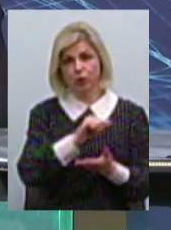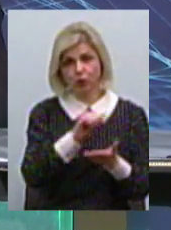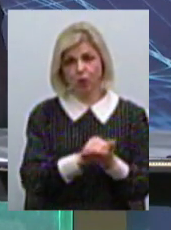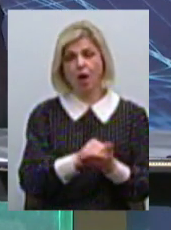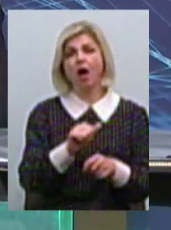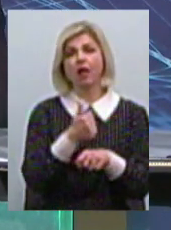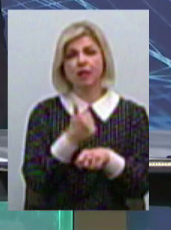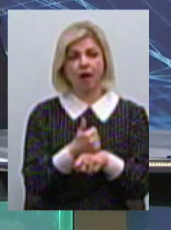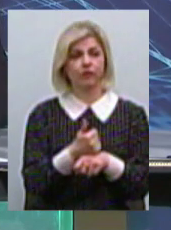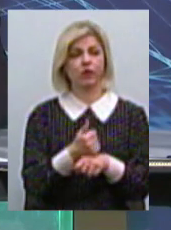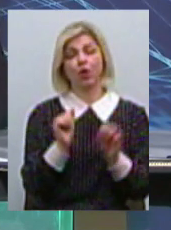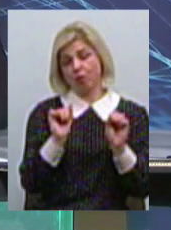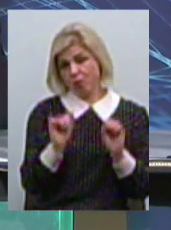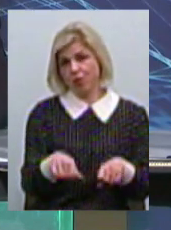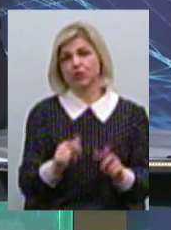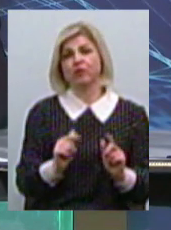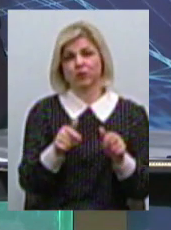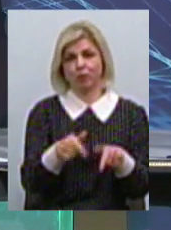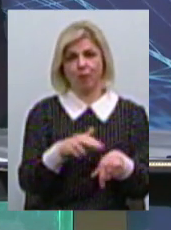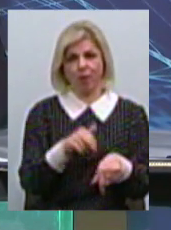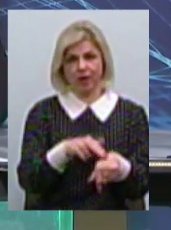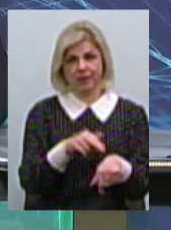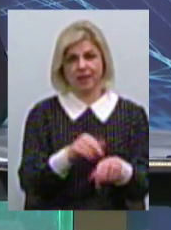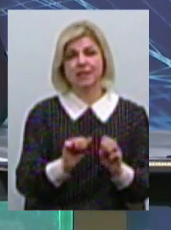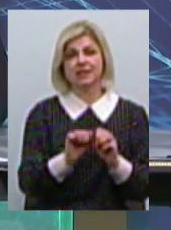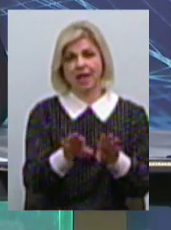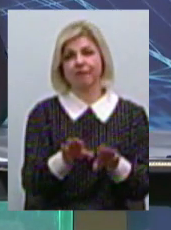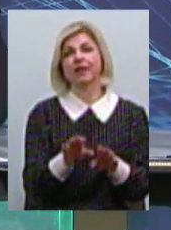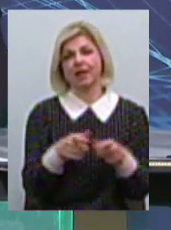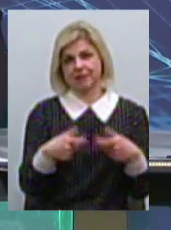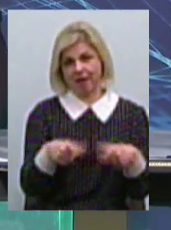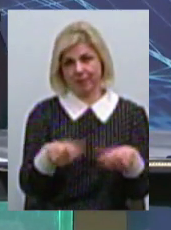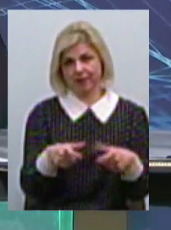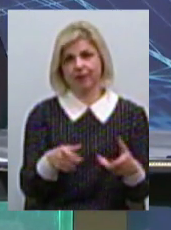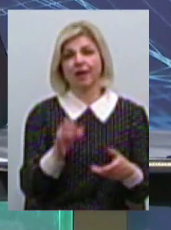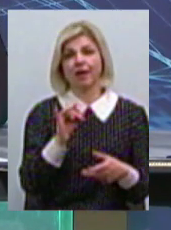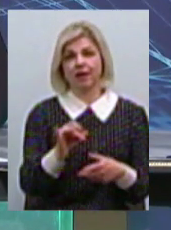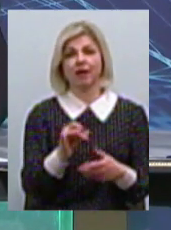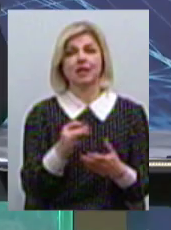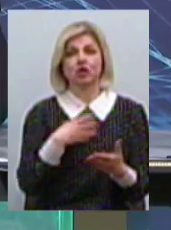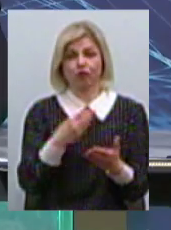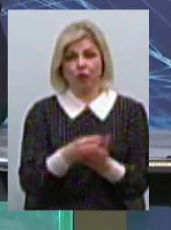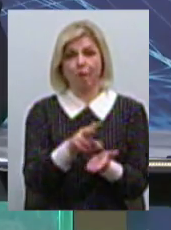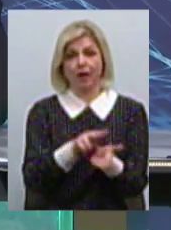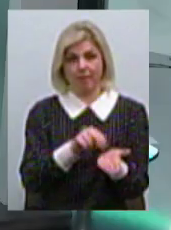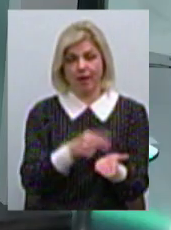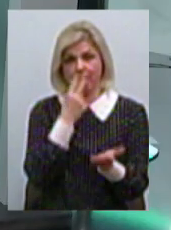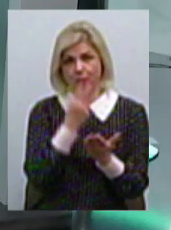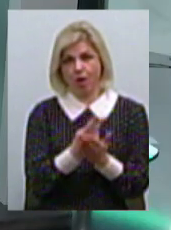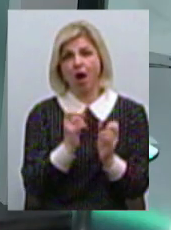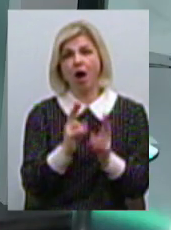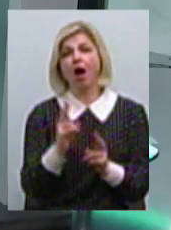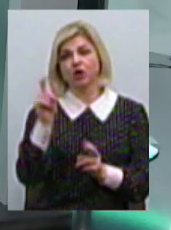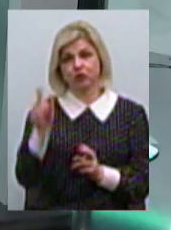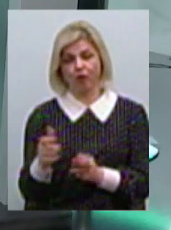загальна освіта, може вступити до лав патрульної поліції, здавши певні нормативи. І власним прикладом показати, як він хоче